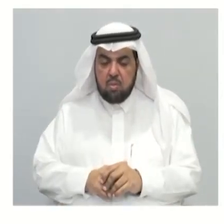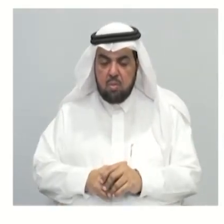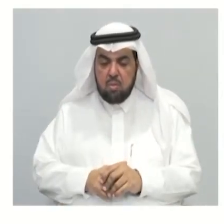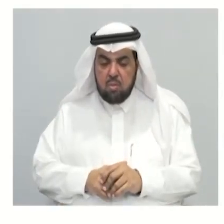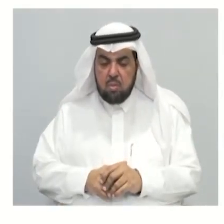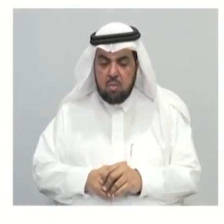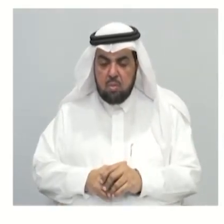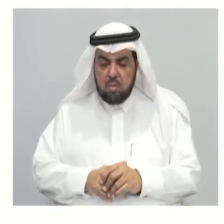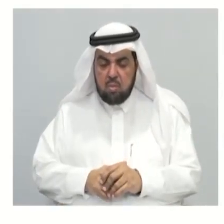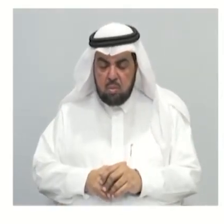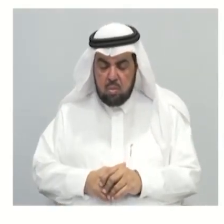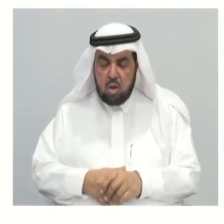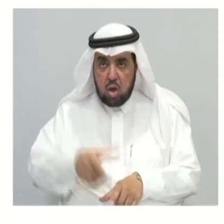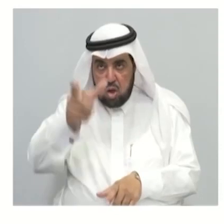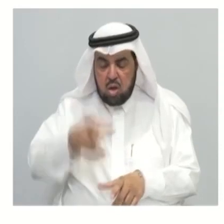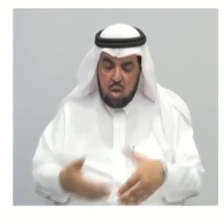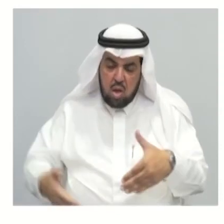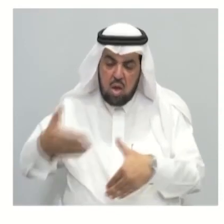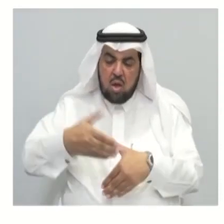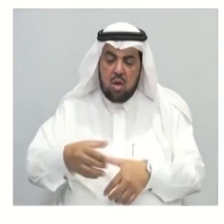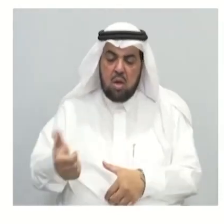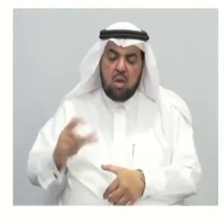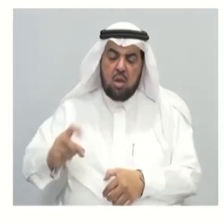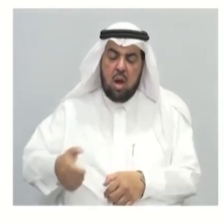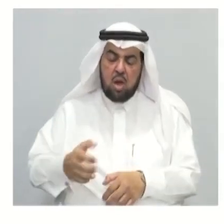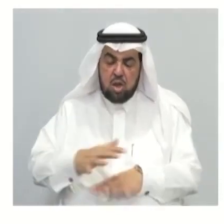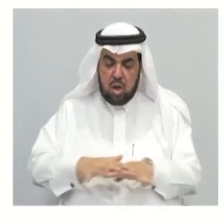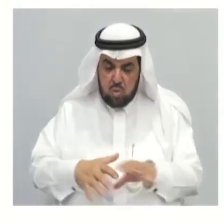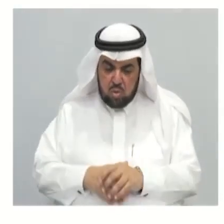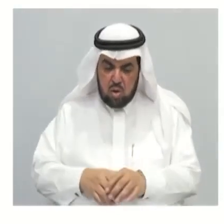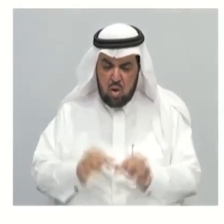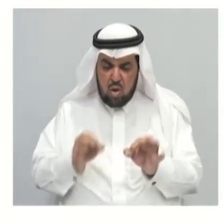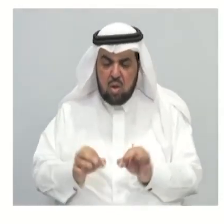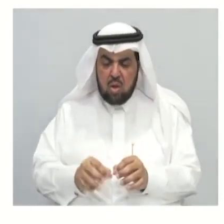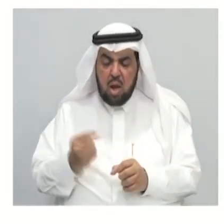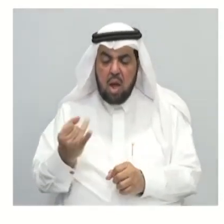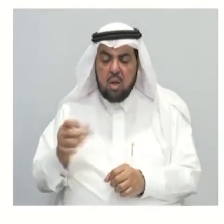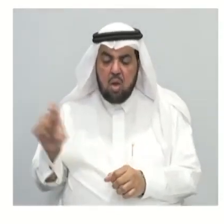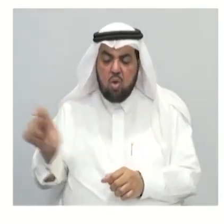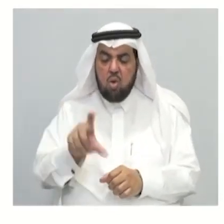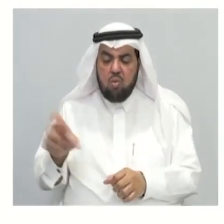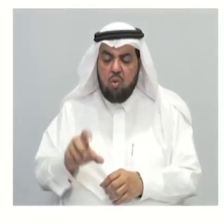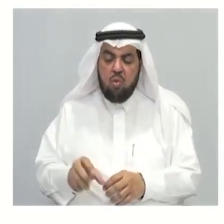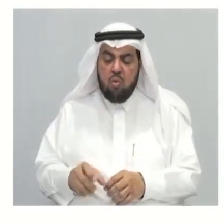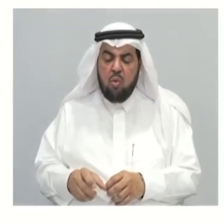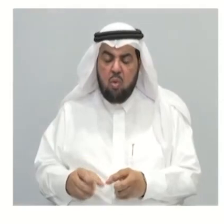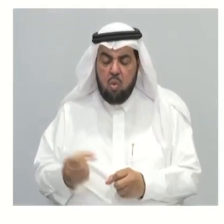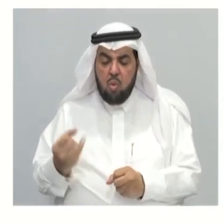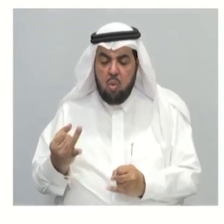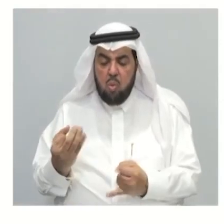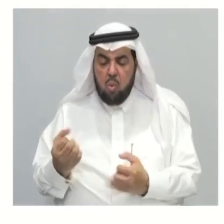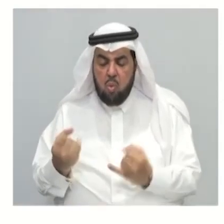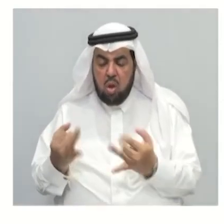جدول ايضا من ادراج من قائمه ادراج جدول نحدد عدد الصفوف